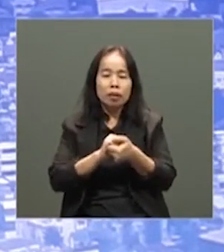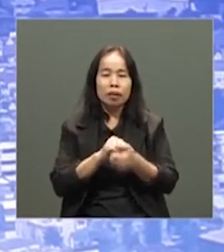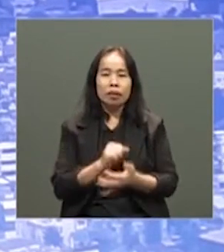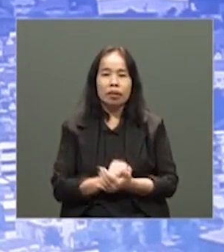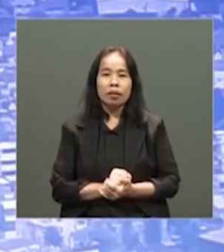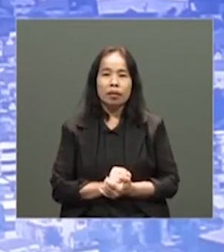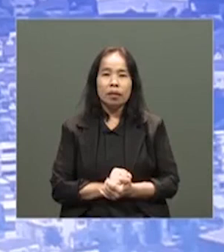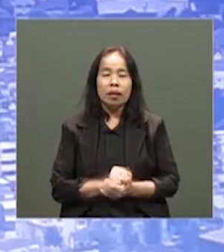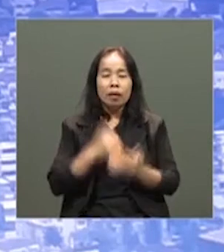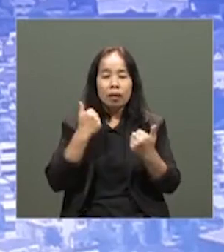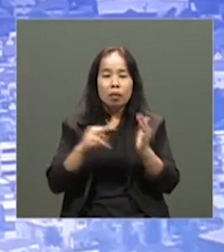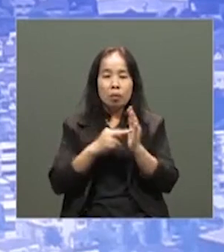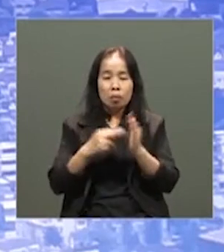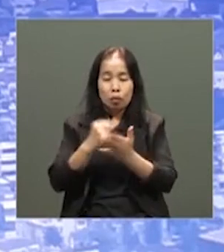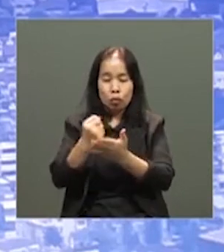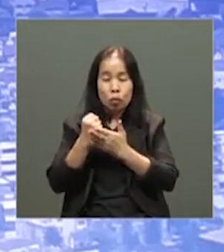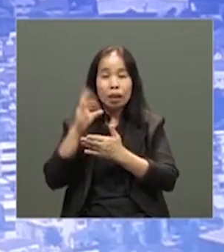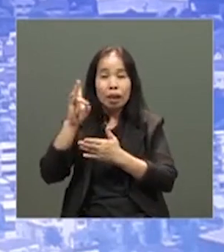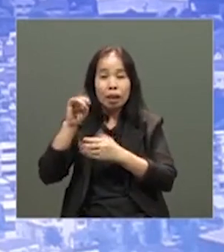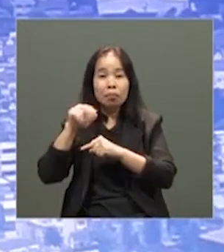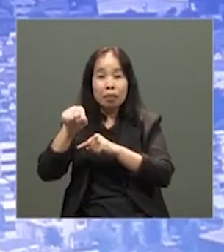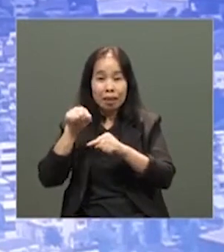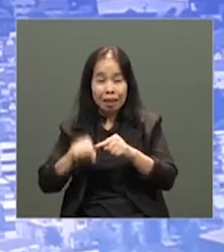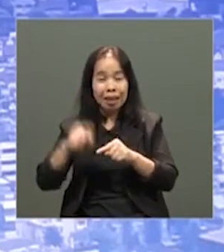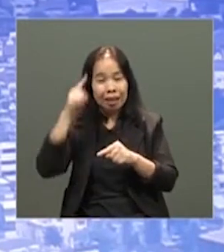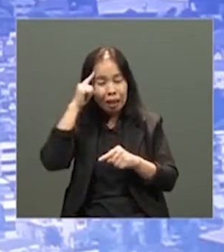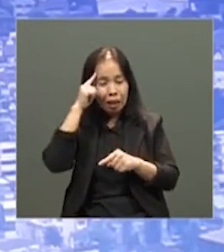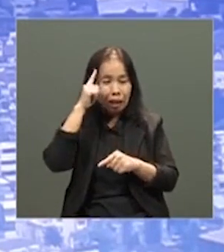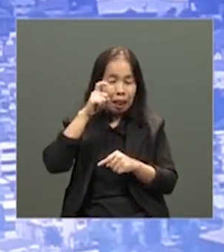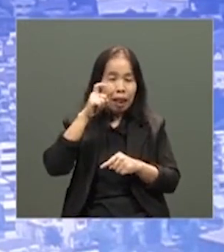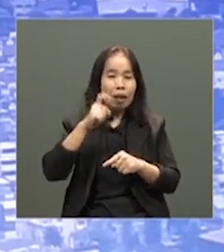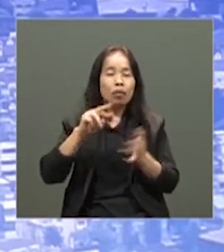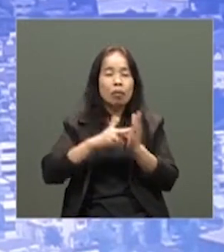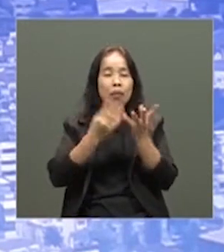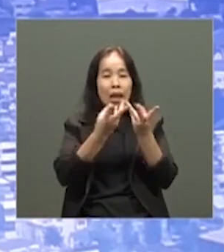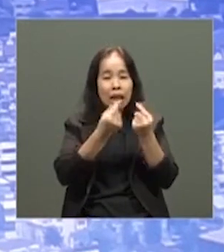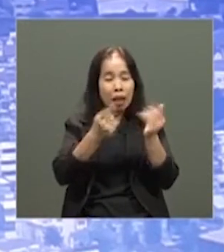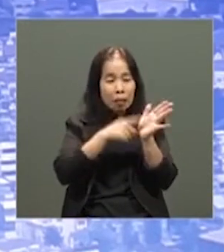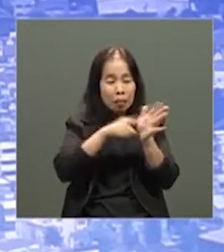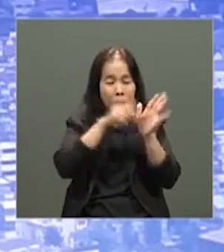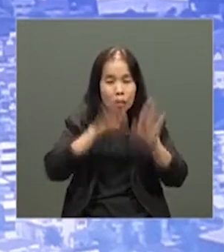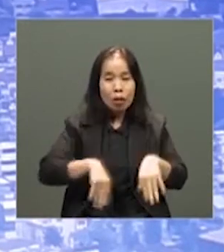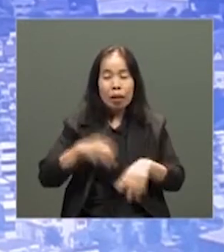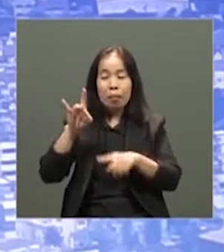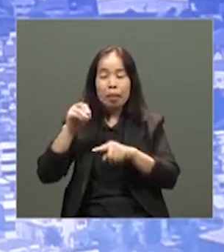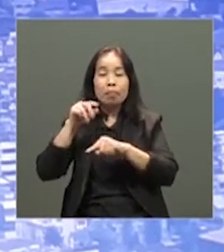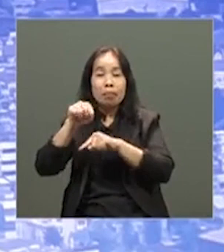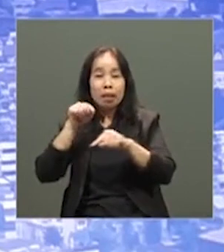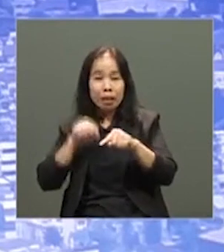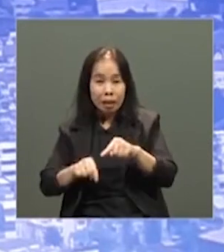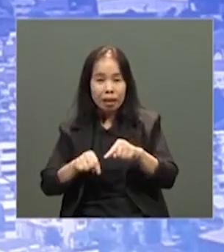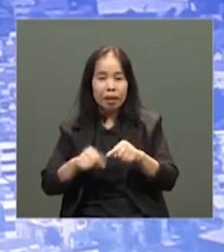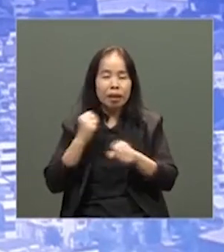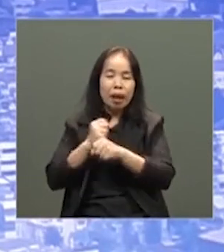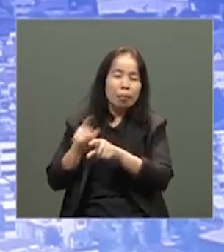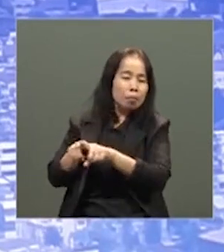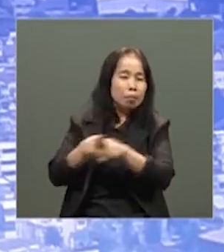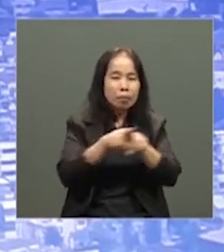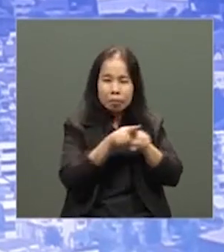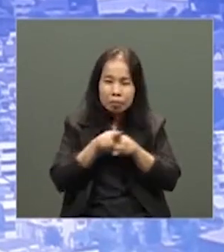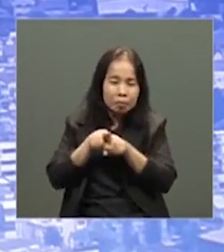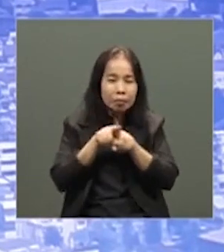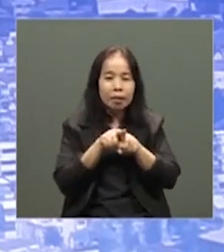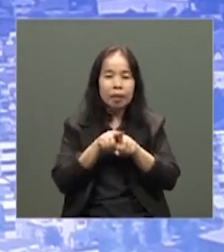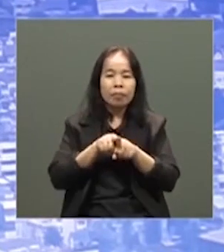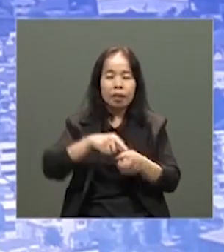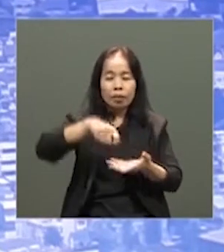ครับช่วยกัน 70% ไม่ได้ผลในการลดตัวเลขช่วยกัน 80% ทำเหมือนกันหมดนะครับกินร้อนช้อนกลาง